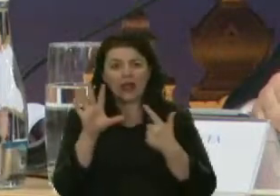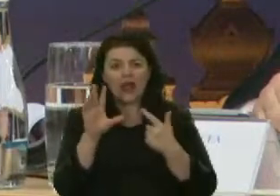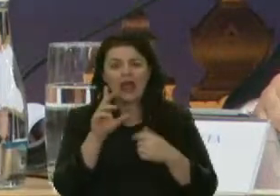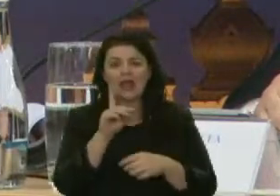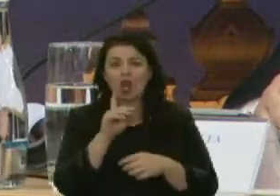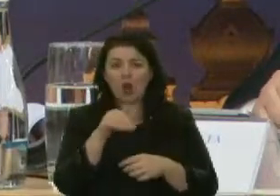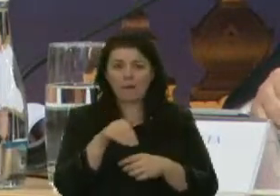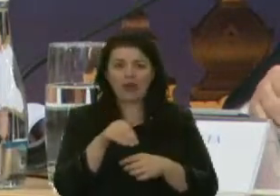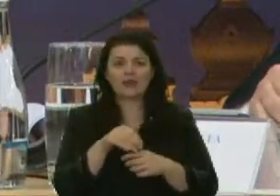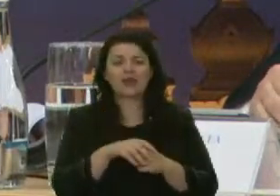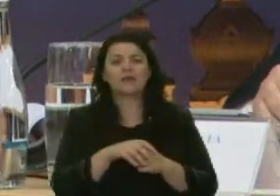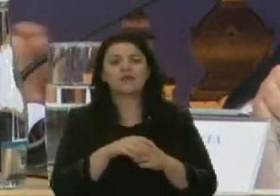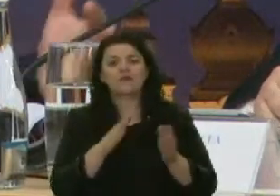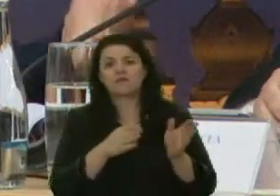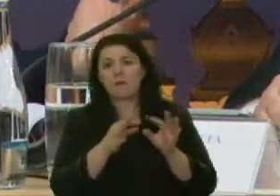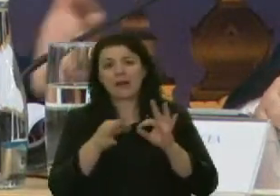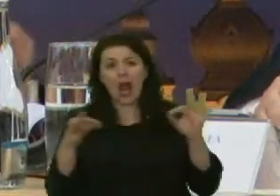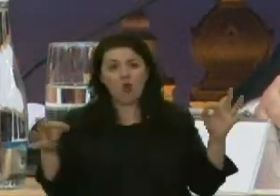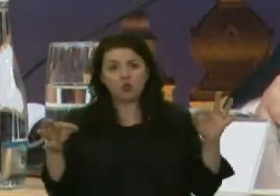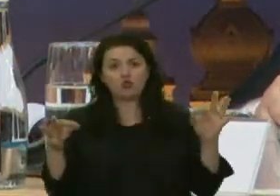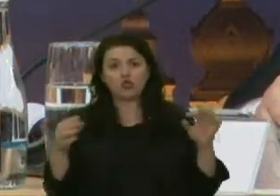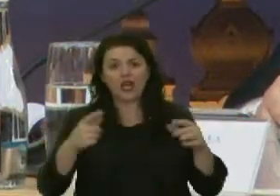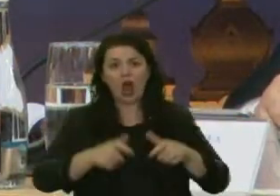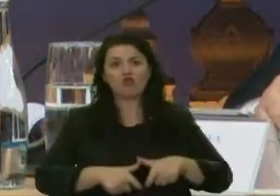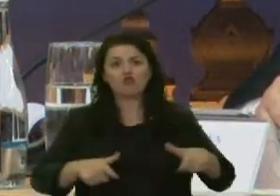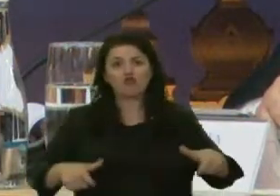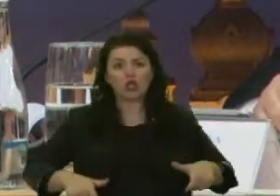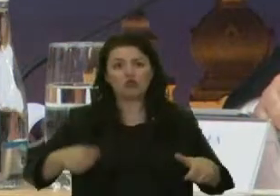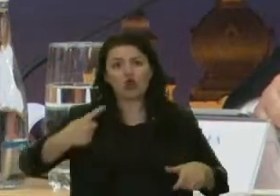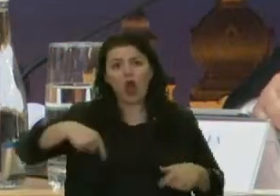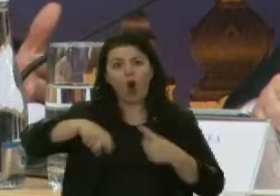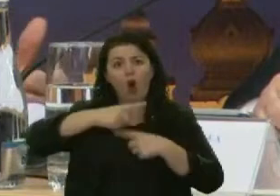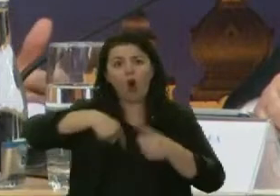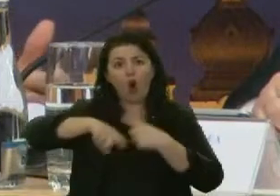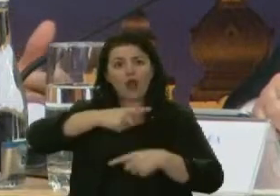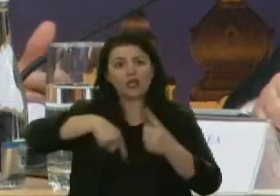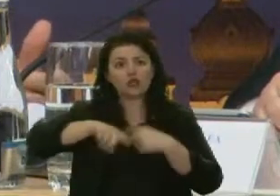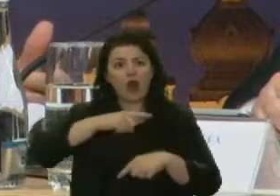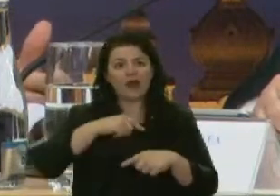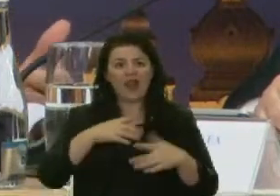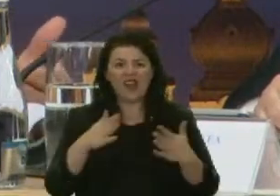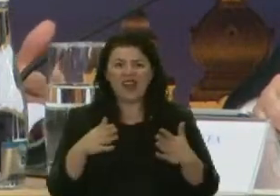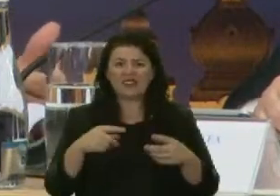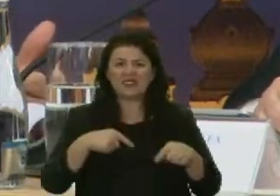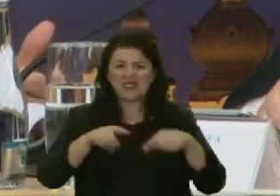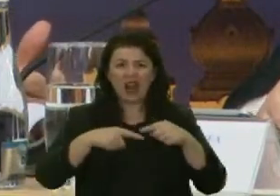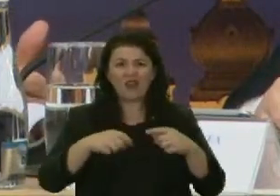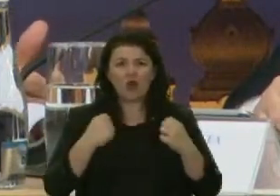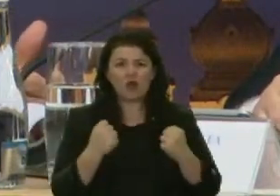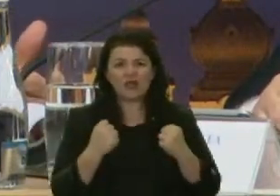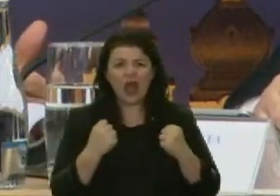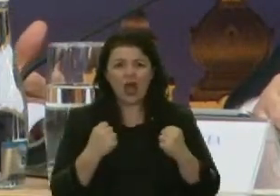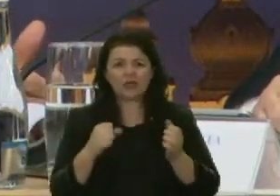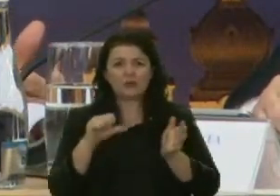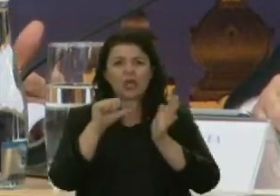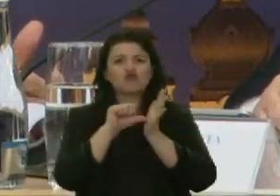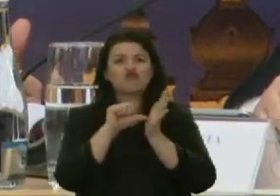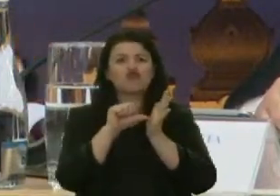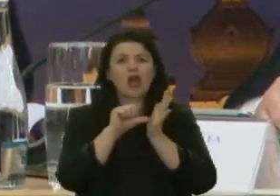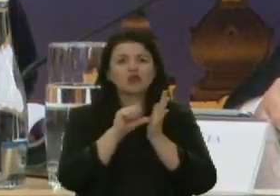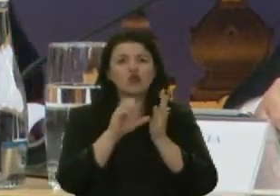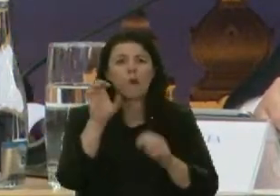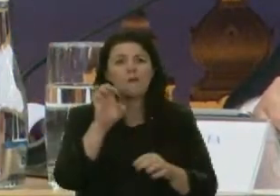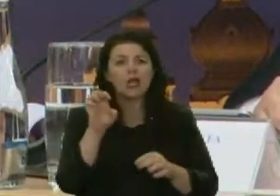bulevardului Muncii până la Apahida adică acele centuri ocolitoare ale Clujului care ne au scăpat de traf ăla greu care era prin centrul mănășturului sau prin